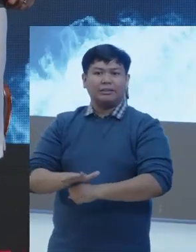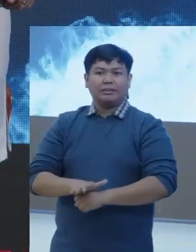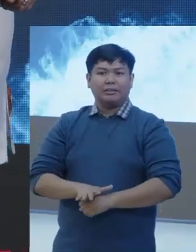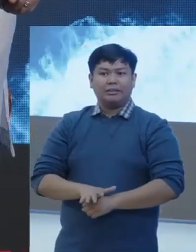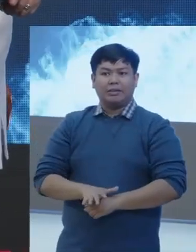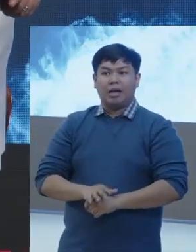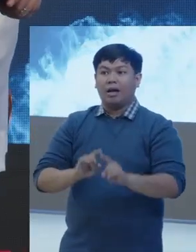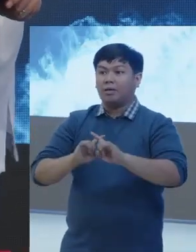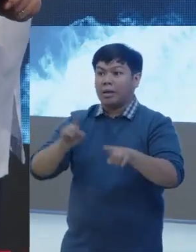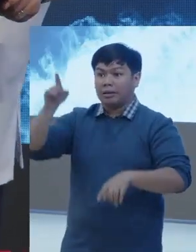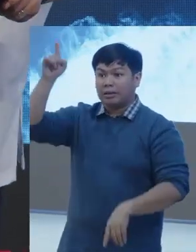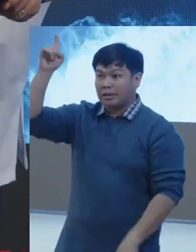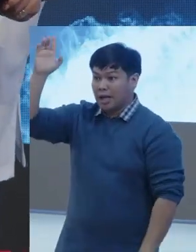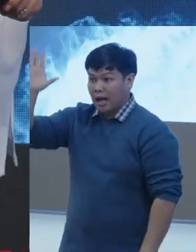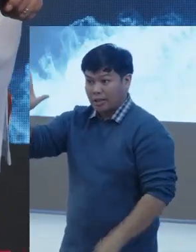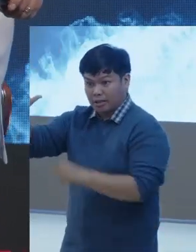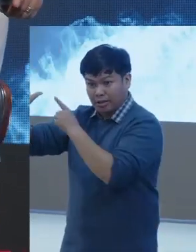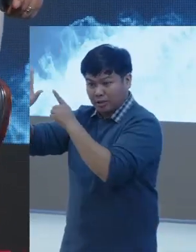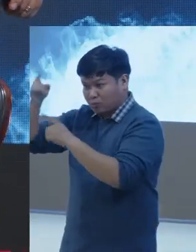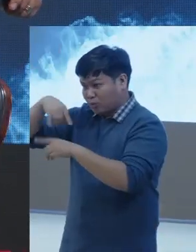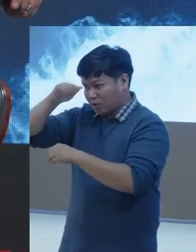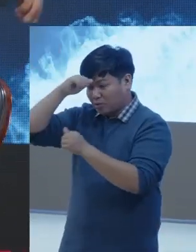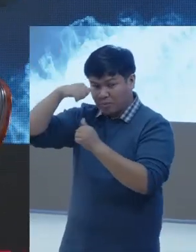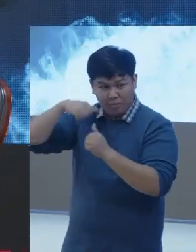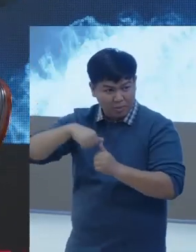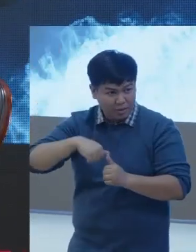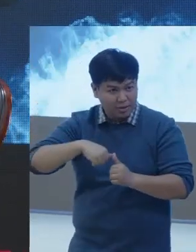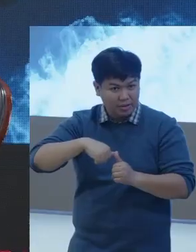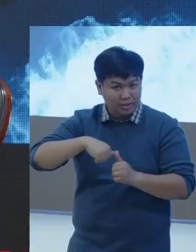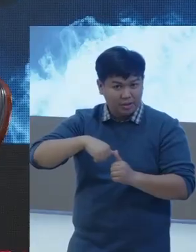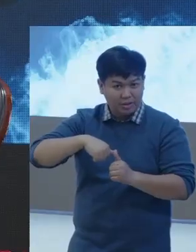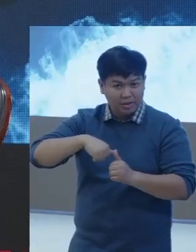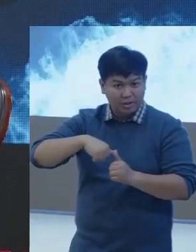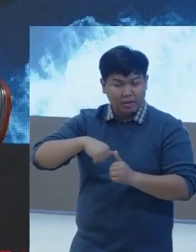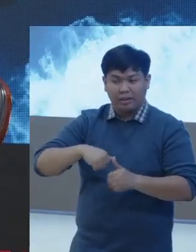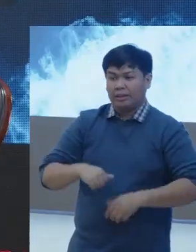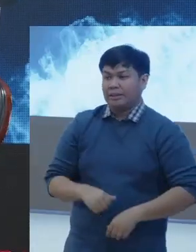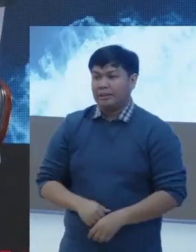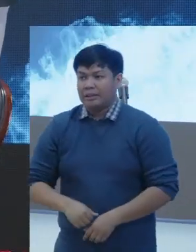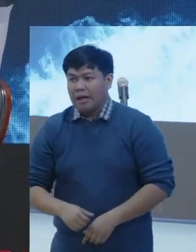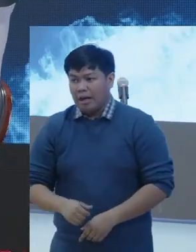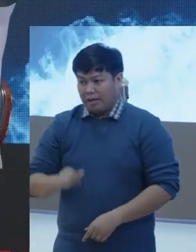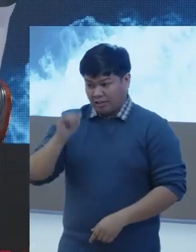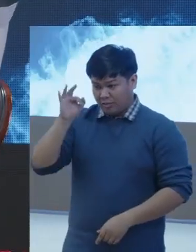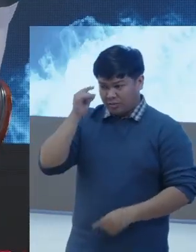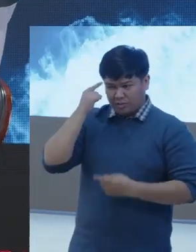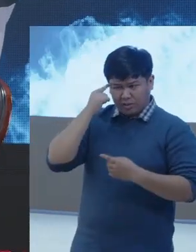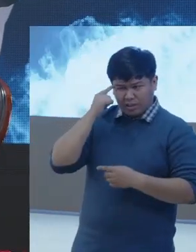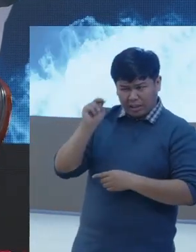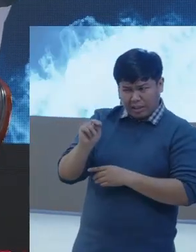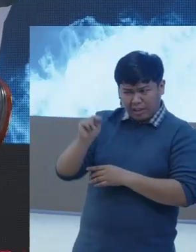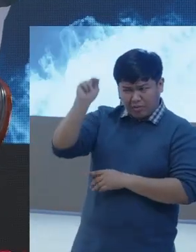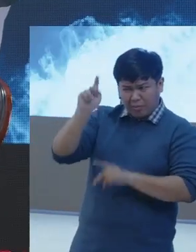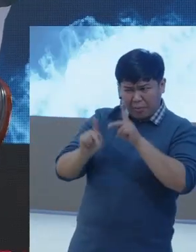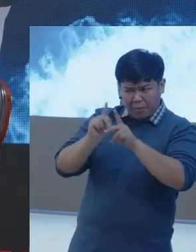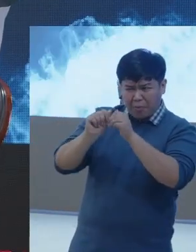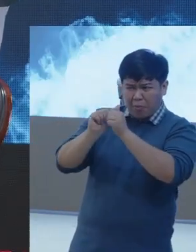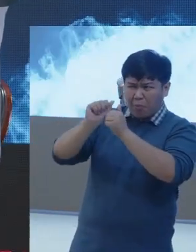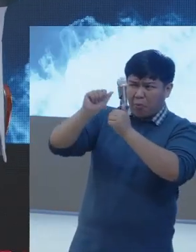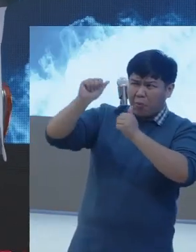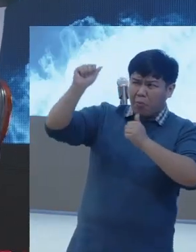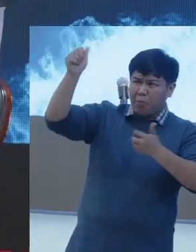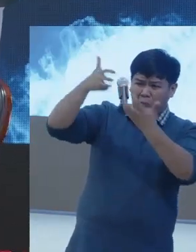sa ating Panginoon, tandaan natin, madalas, ang tila malayo sa Kanya